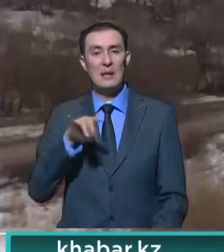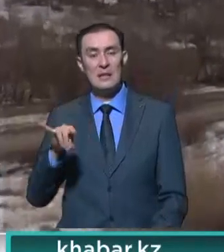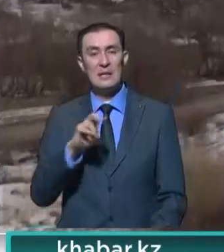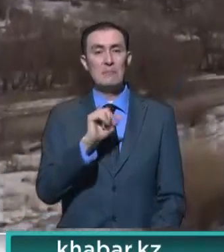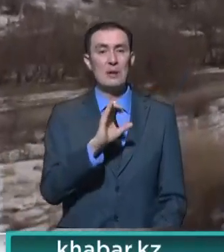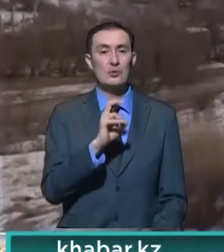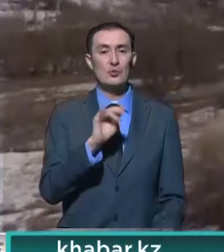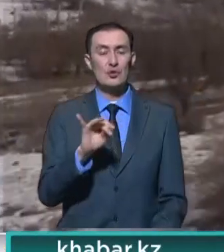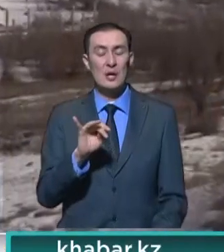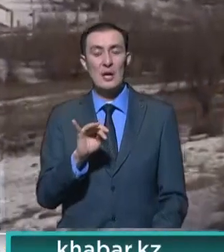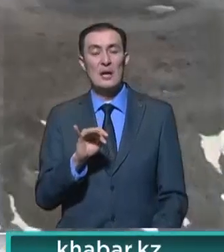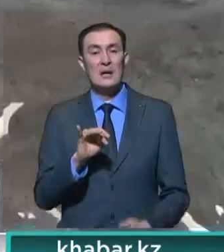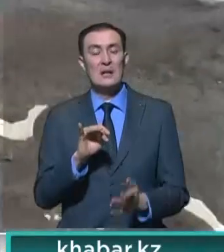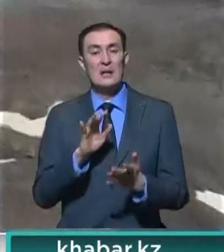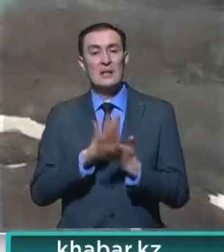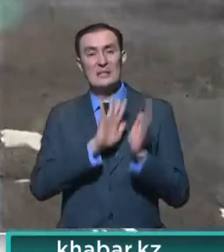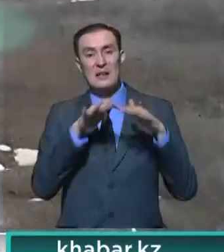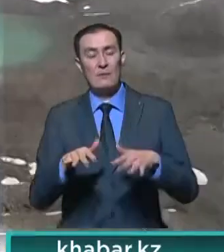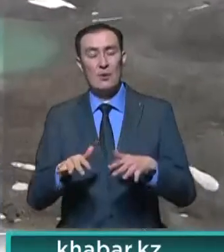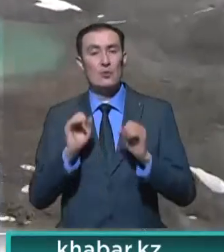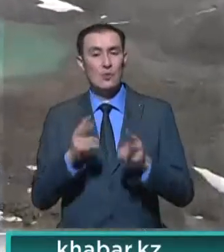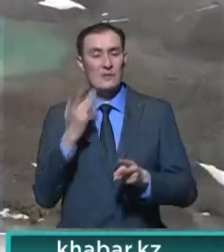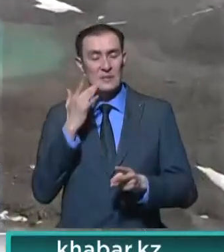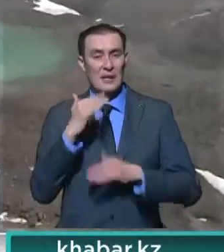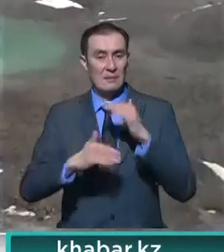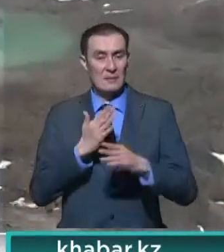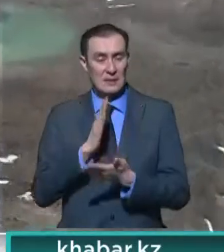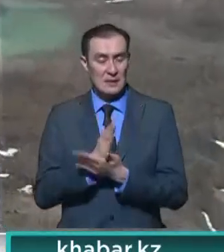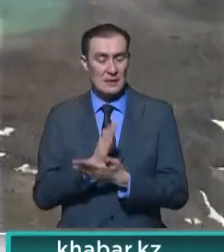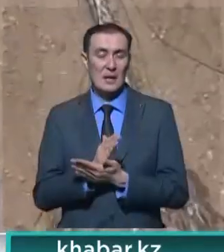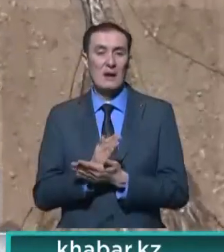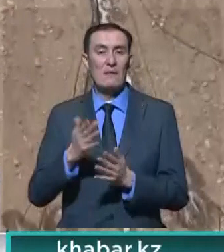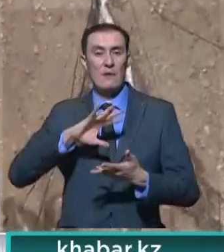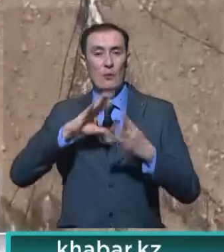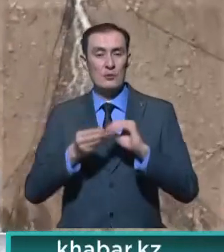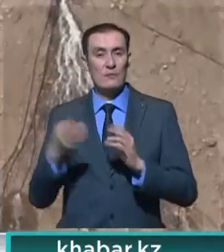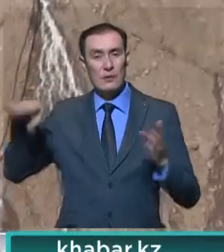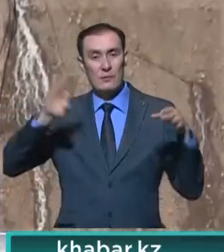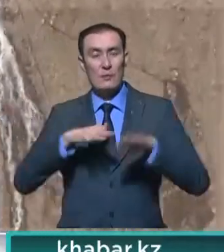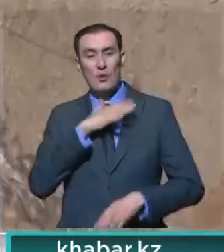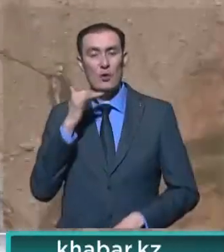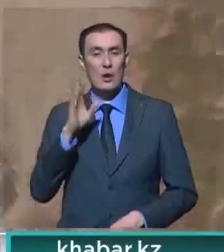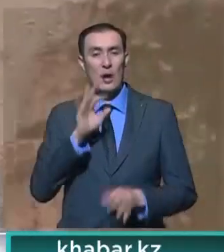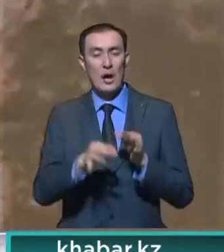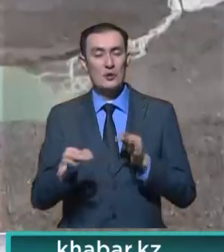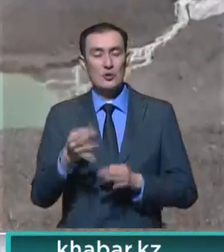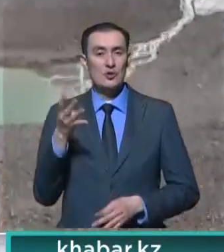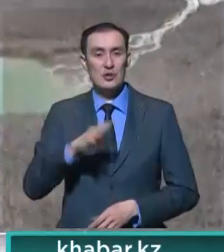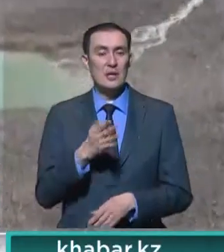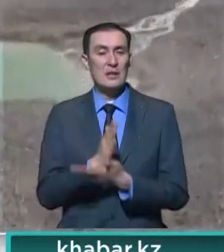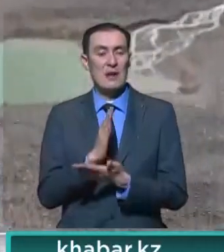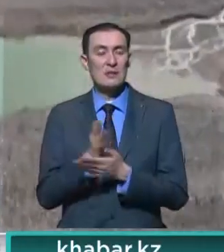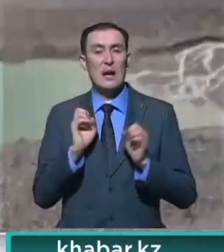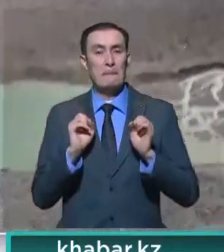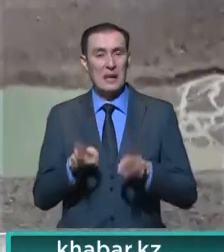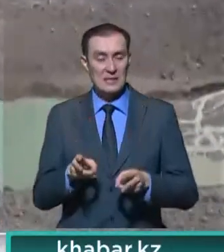этом сырьевая угроза на Харгосе всегда была очень высокой. В ледниковой зоне в общей сложности образовалось около полусотни моренных озер. Из них 4 считаются